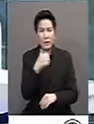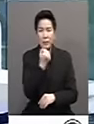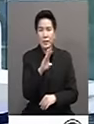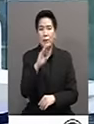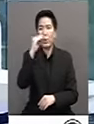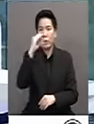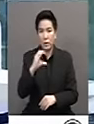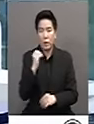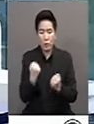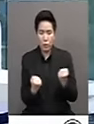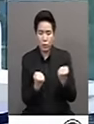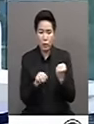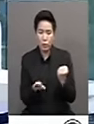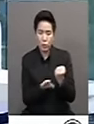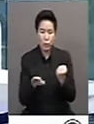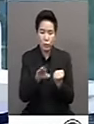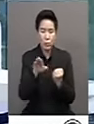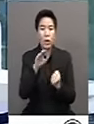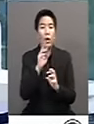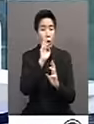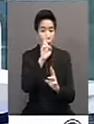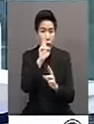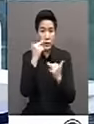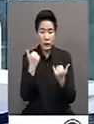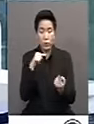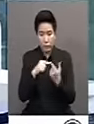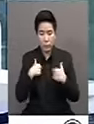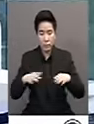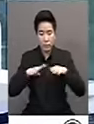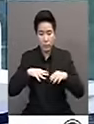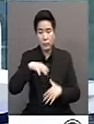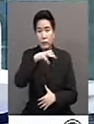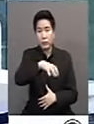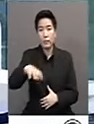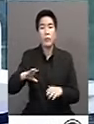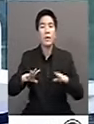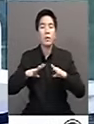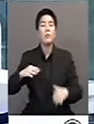ถขึ้นก็ต้องระมัดระวังกันด้วย ก็ยังมีที่พักนะฮะสำหรับนักท่องเที่ยวที่จะไปนะเพราะว่ายังมี